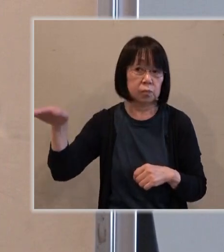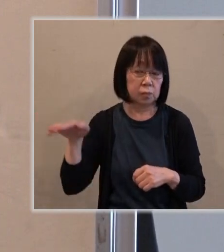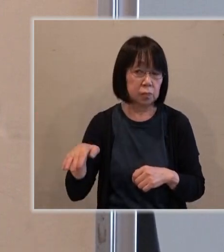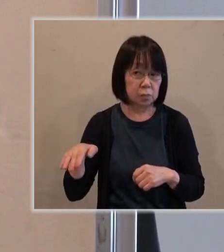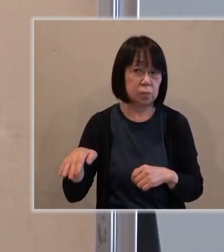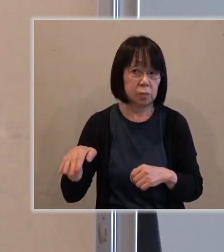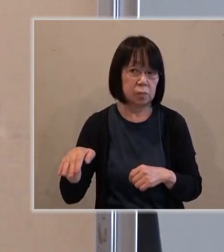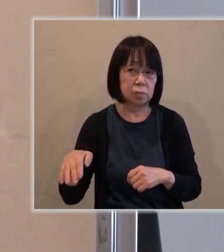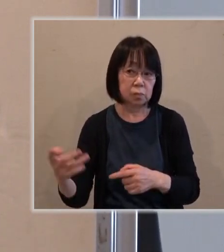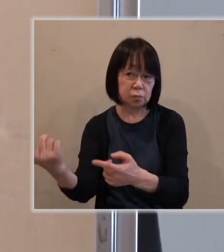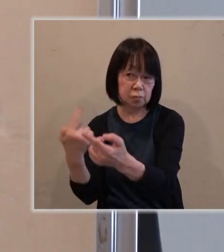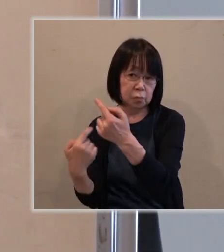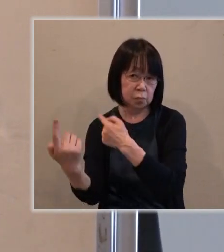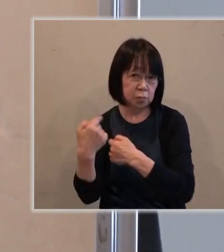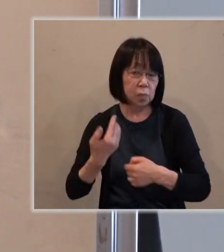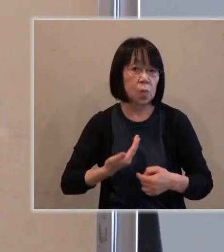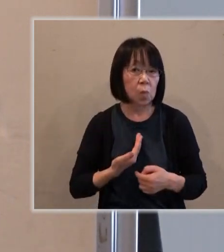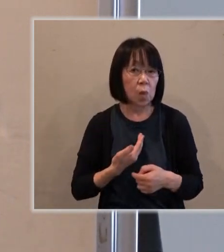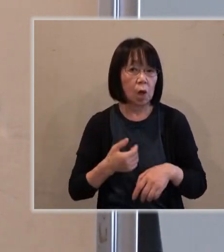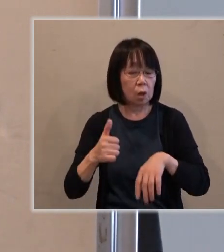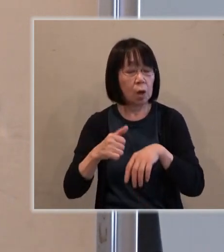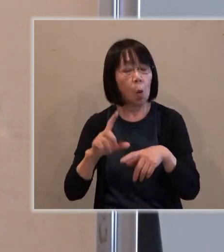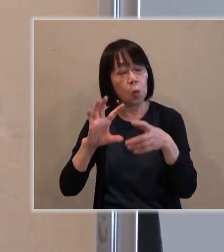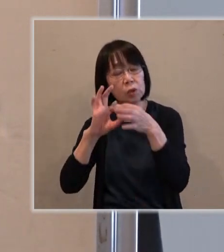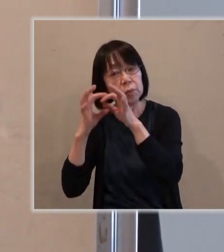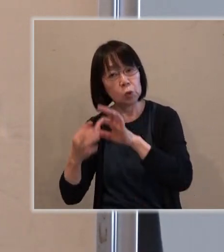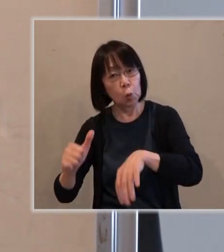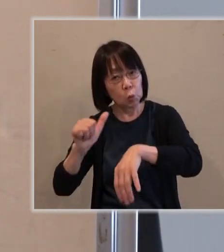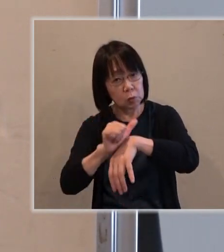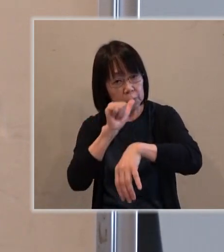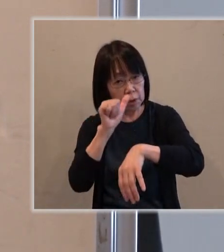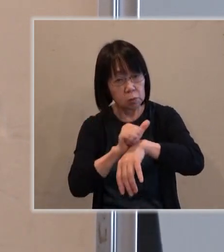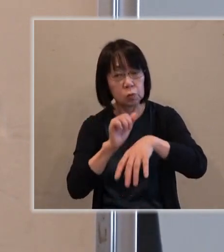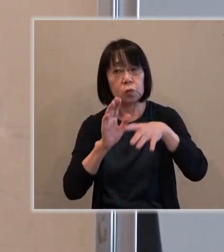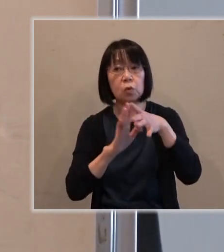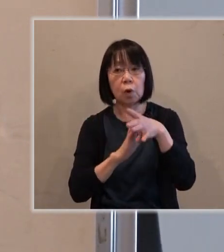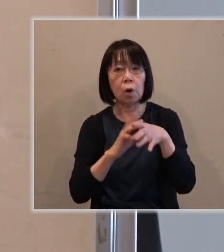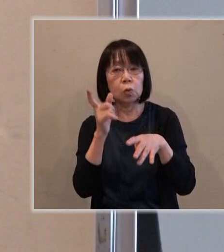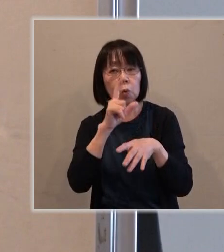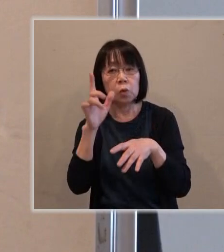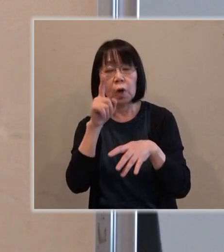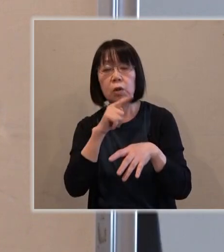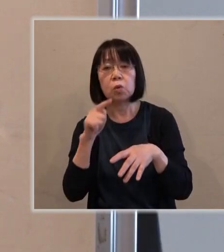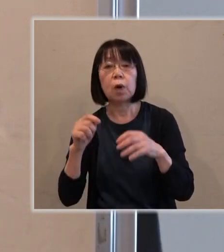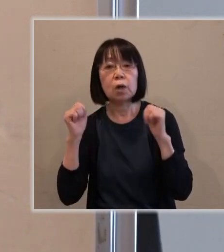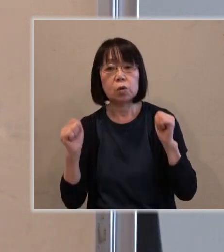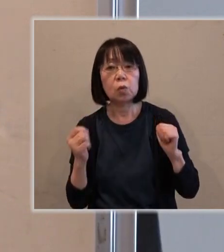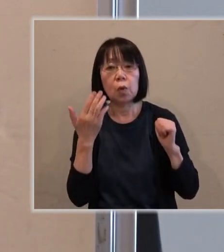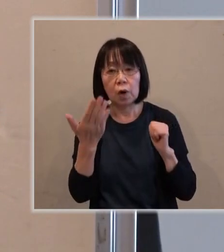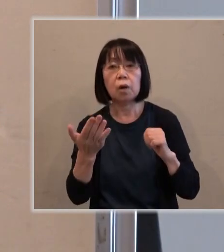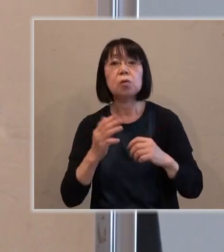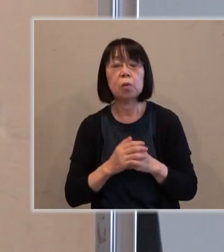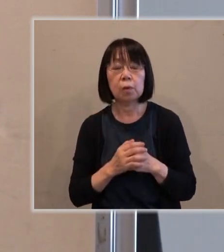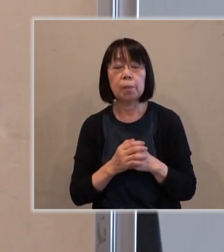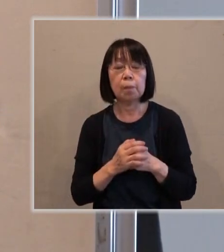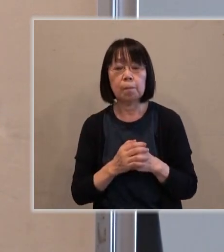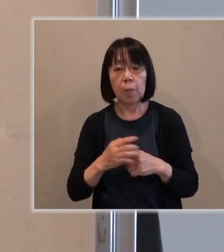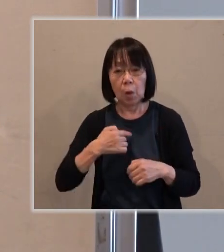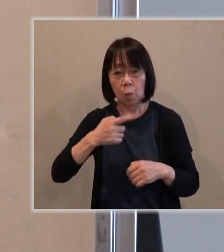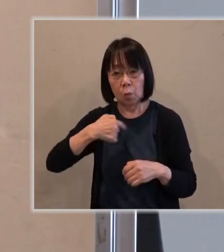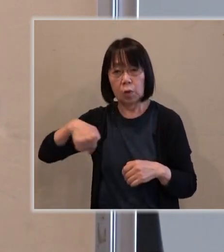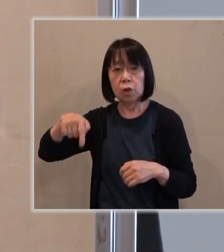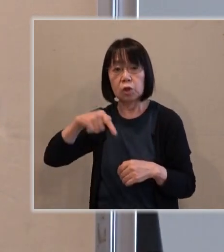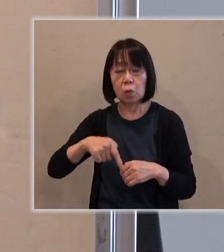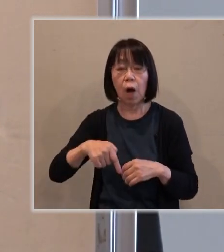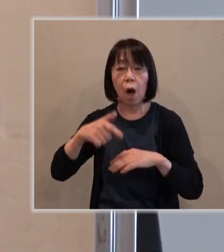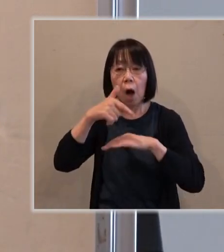選手、オリンピックの選手とかパラリンピックの選手とかどういう方がいるのかとか、まあ、そういったところを、まあ、僕らはどんどんやっ